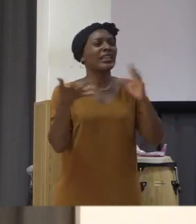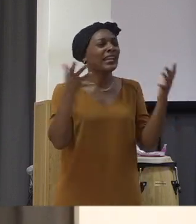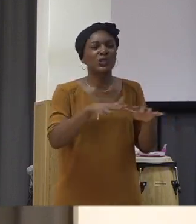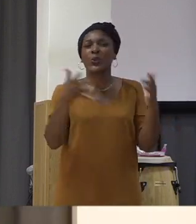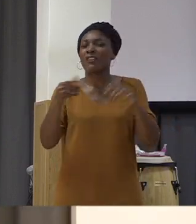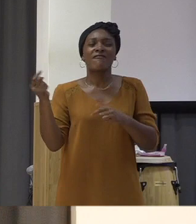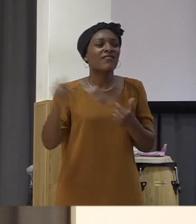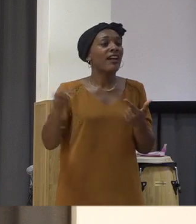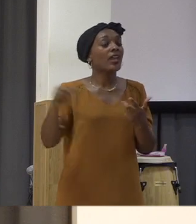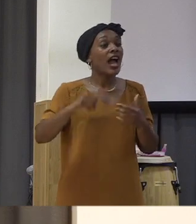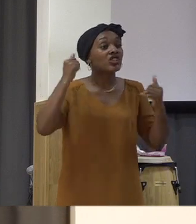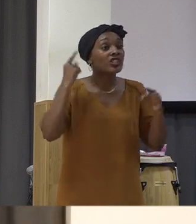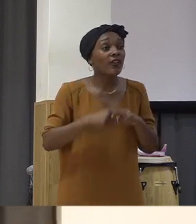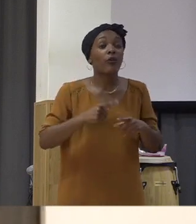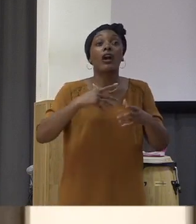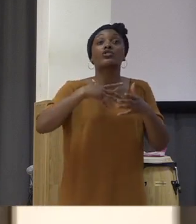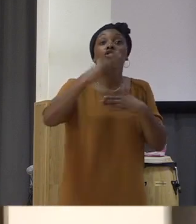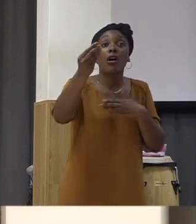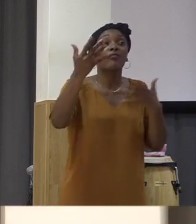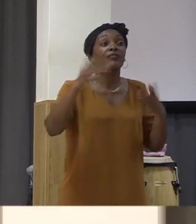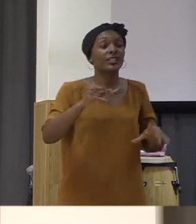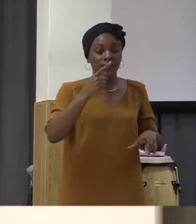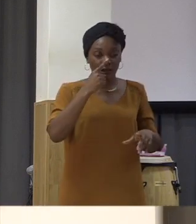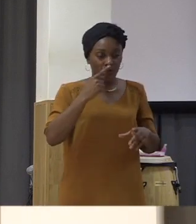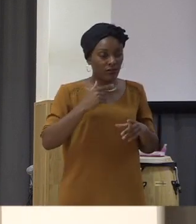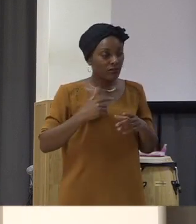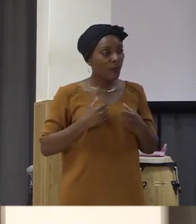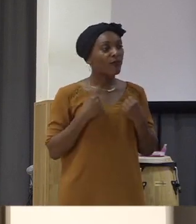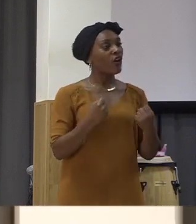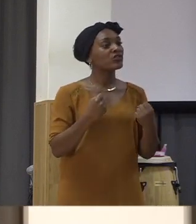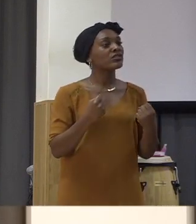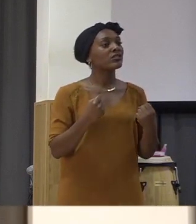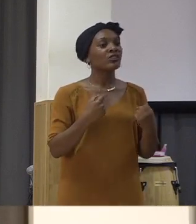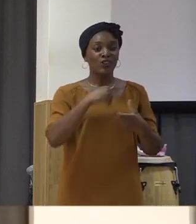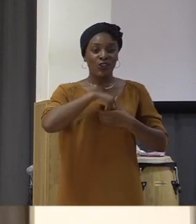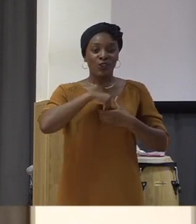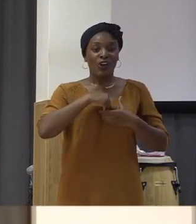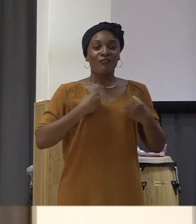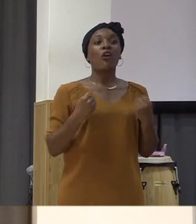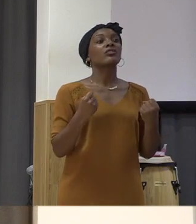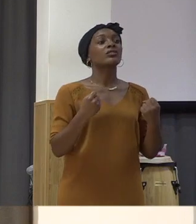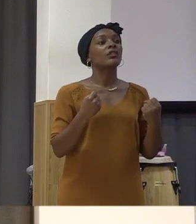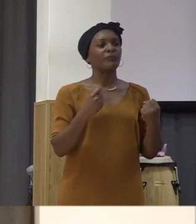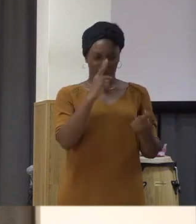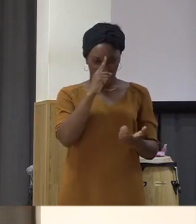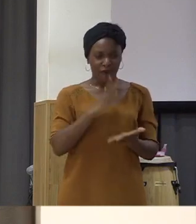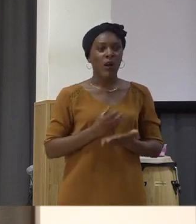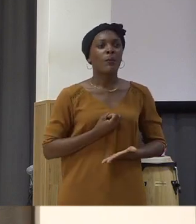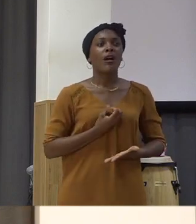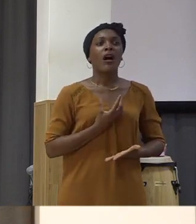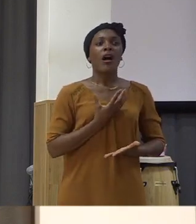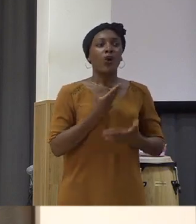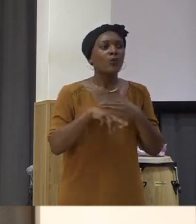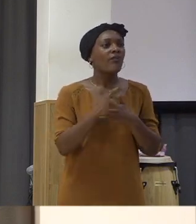incroyable, à chaque fois que je repartais, j'étais renouvelé, j'étais fortifié, ma foi était renouvelée,